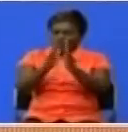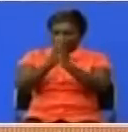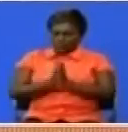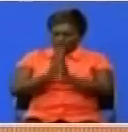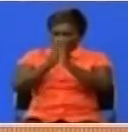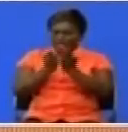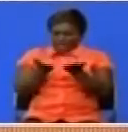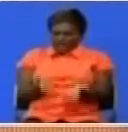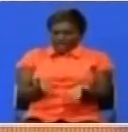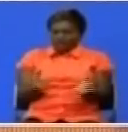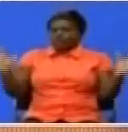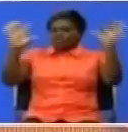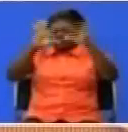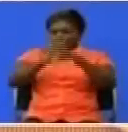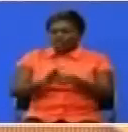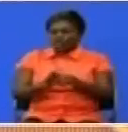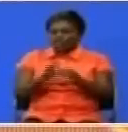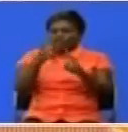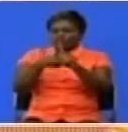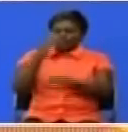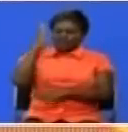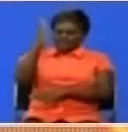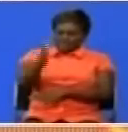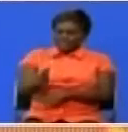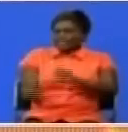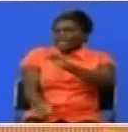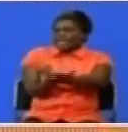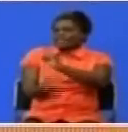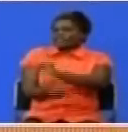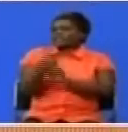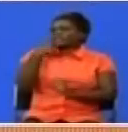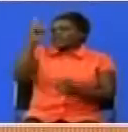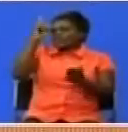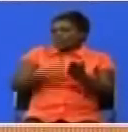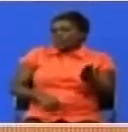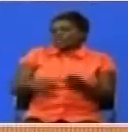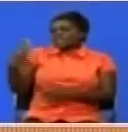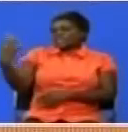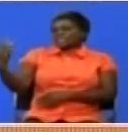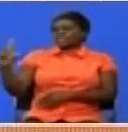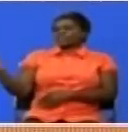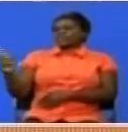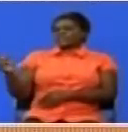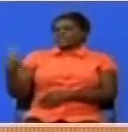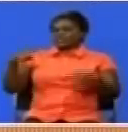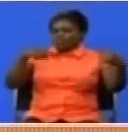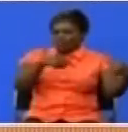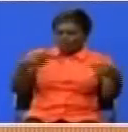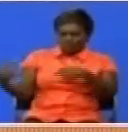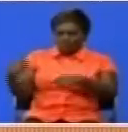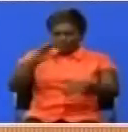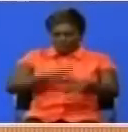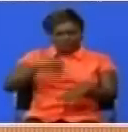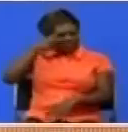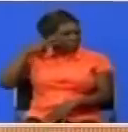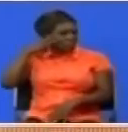hiyo na sasa anaungana nasi kwa njia moja kwa moja kutueleza yaliyosemwa na marais hao watatu kuhusiana na vita dhidi ya ugaidi.